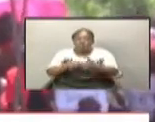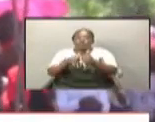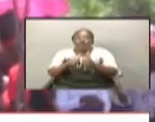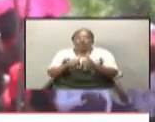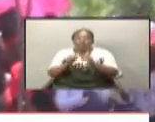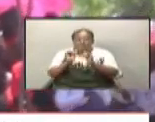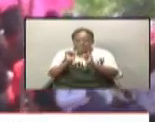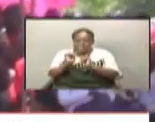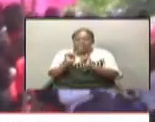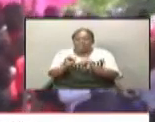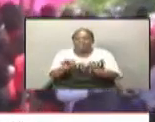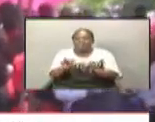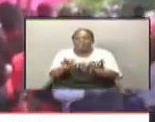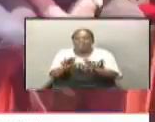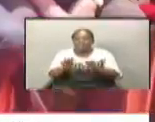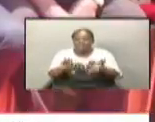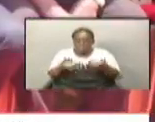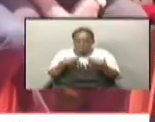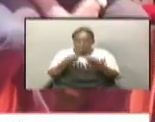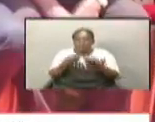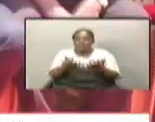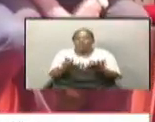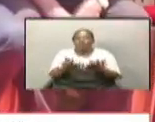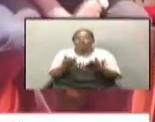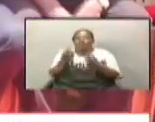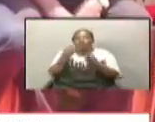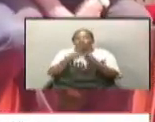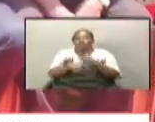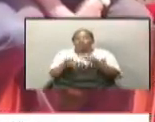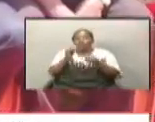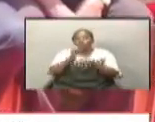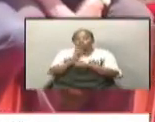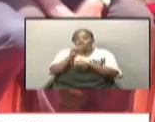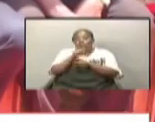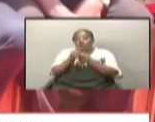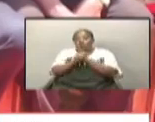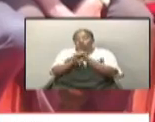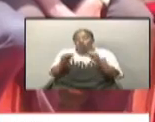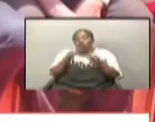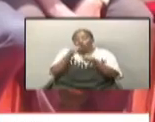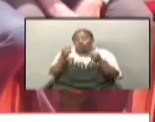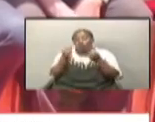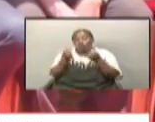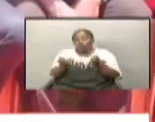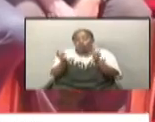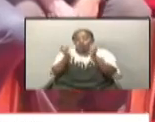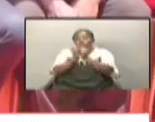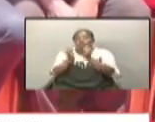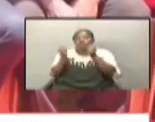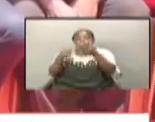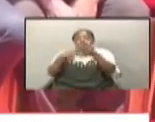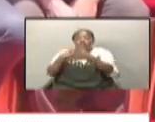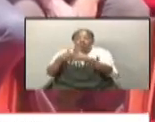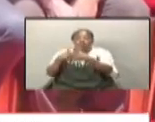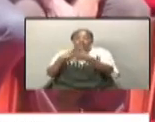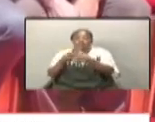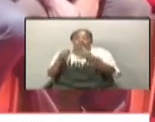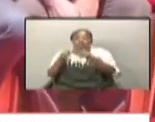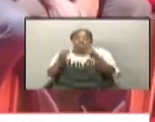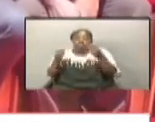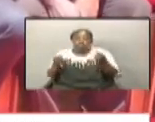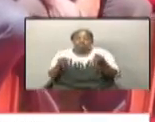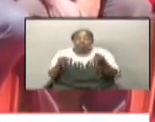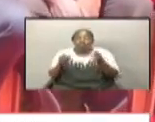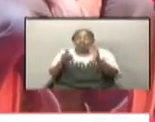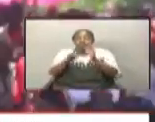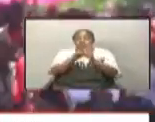insisted, and delivered. Ategeza nto mgenzi akuze butawero kununula baku ati wa nebasiwa makumena ndo kupoliriza mkoti